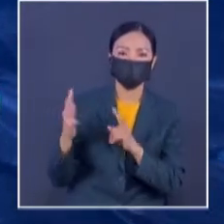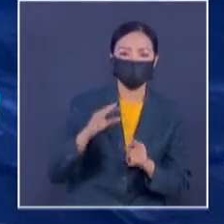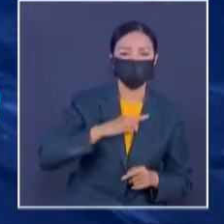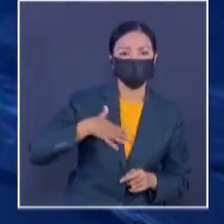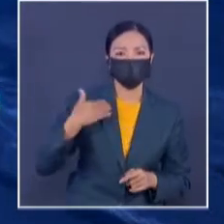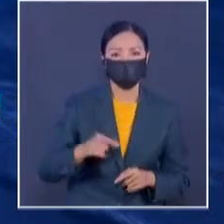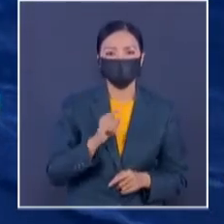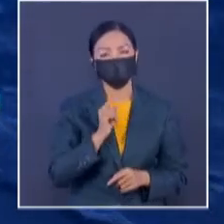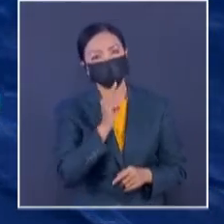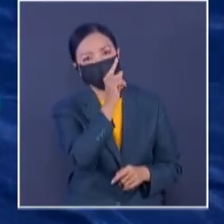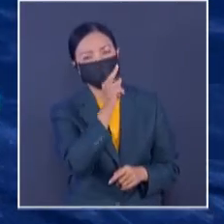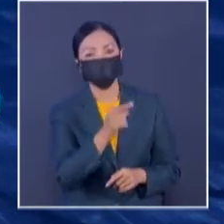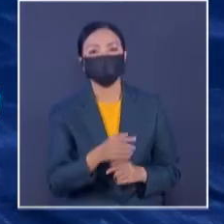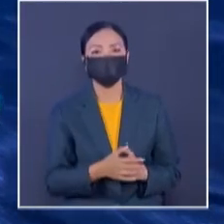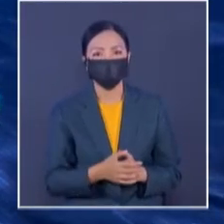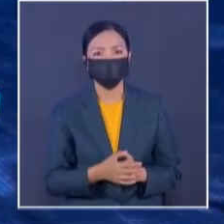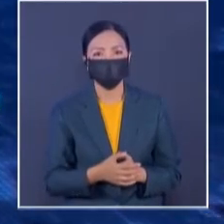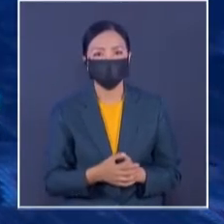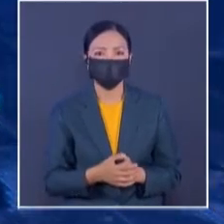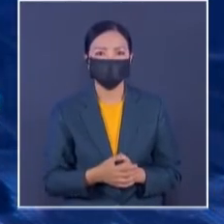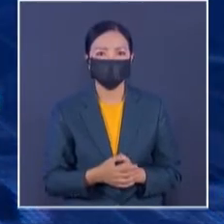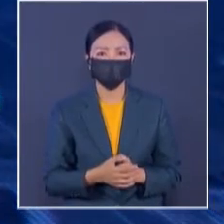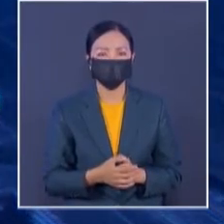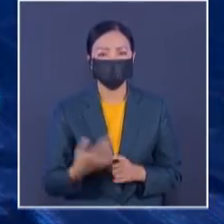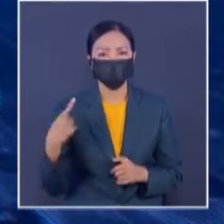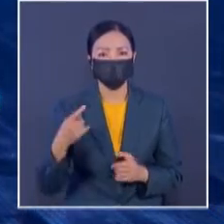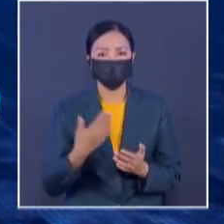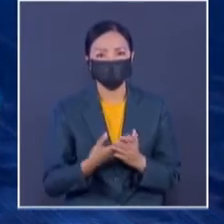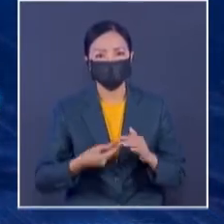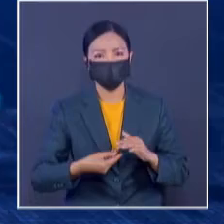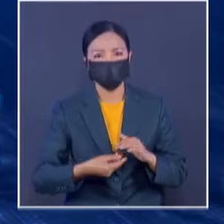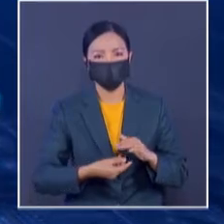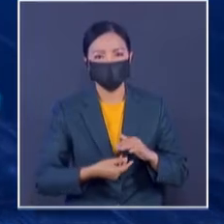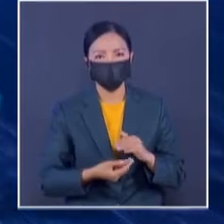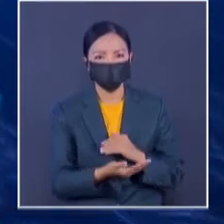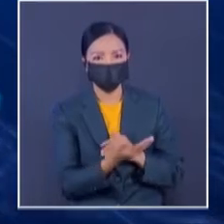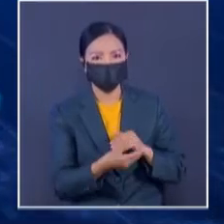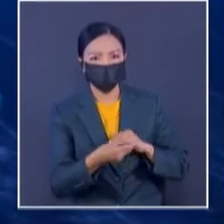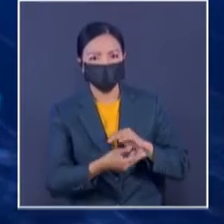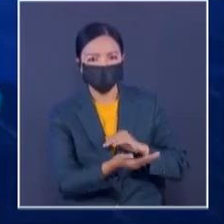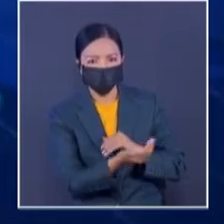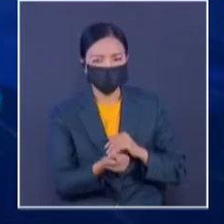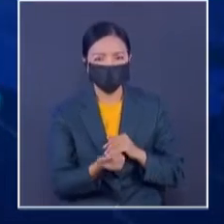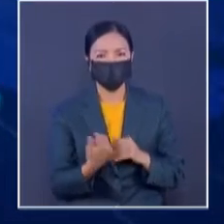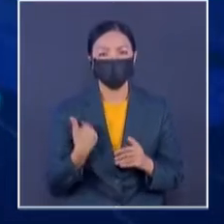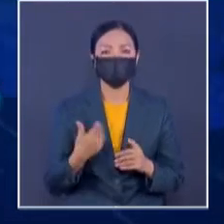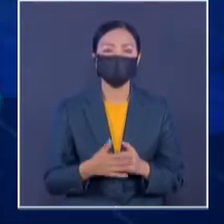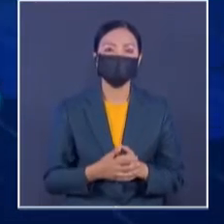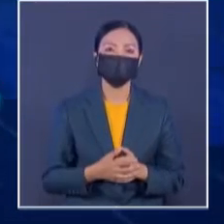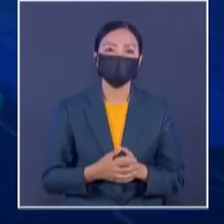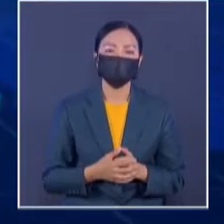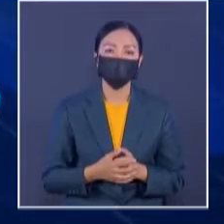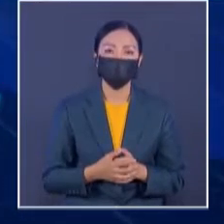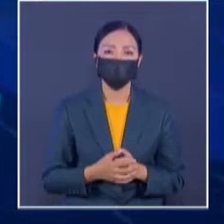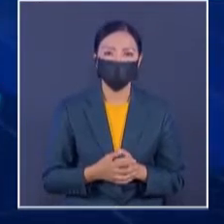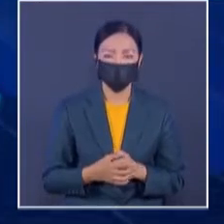ขาก็เลยมีการร้องเรียนแล้วก็พูดถึงผลประโยชน์ที่มีการแลกรับเพื่ออิสรภาพนั่นเองครับ สาเหตุจ